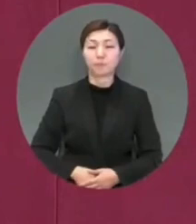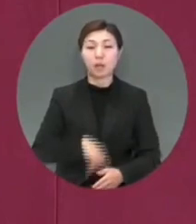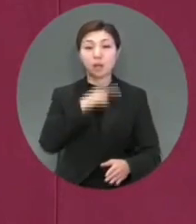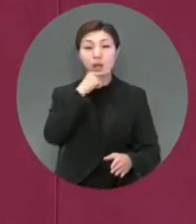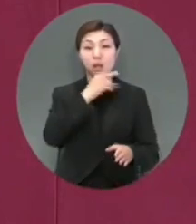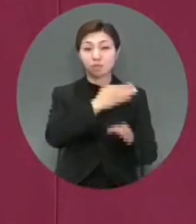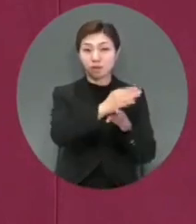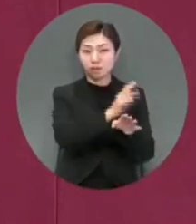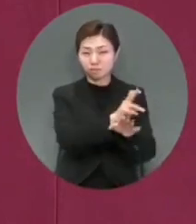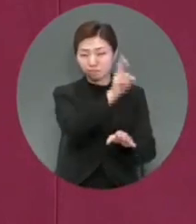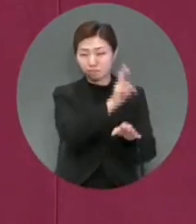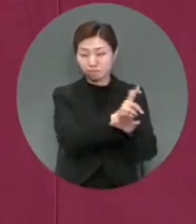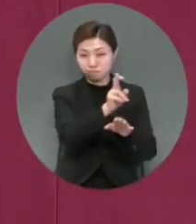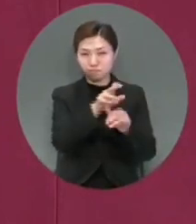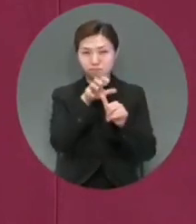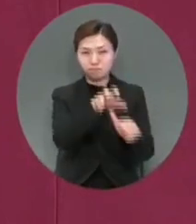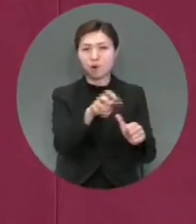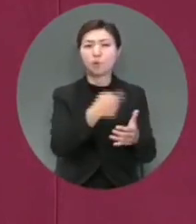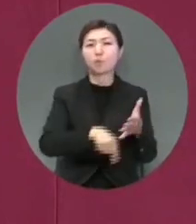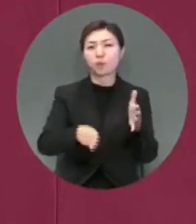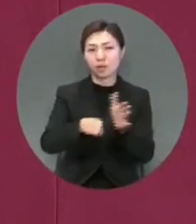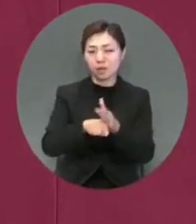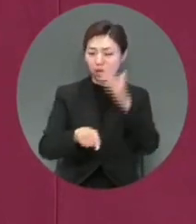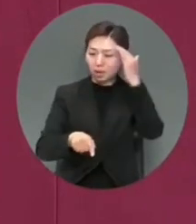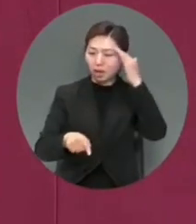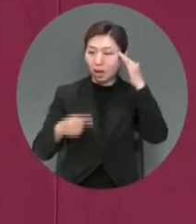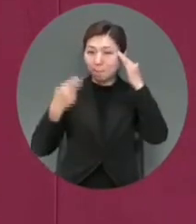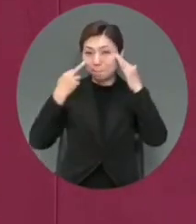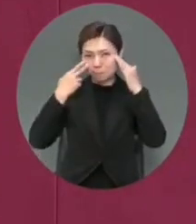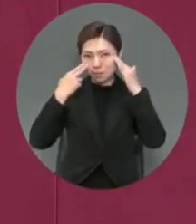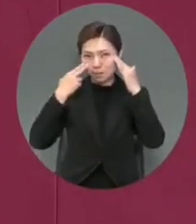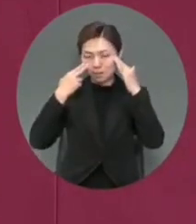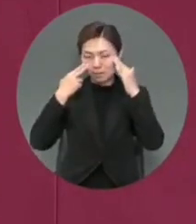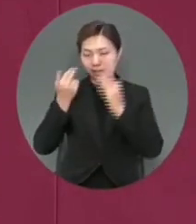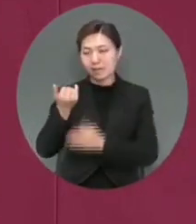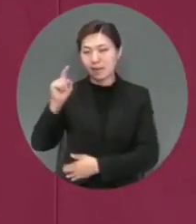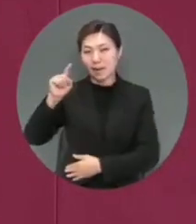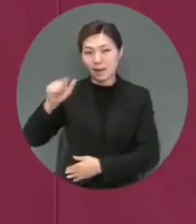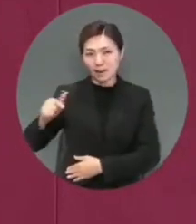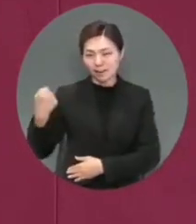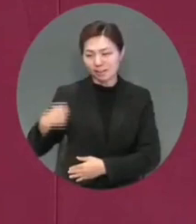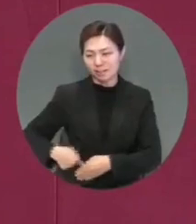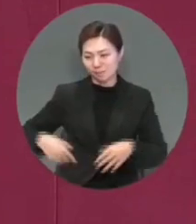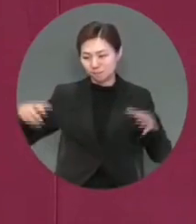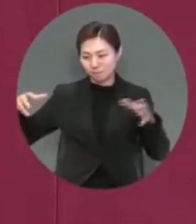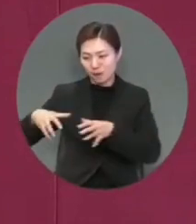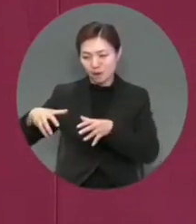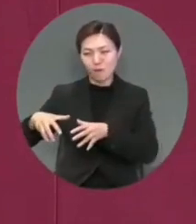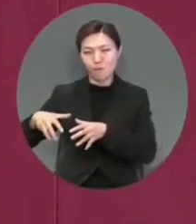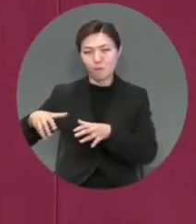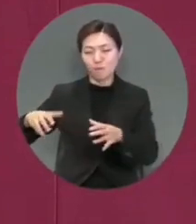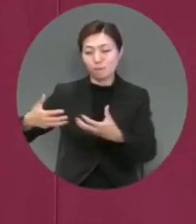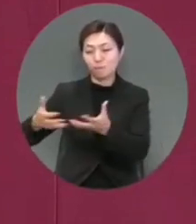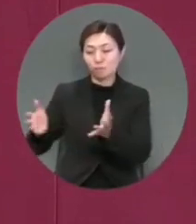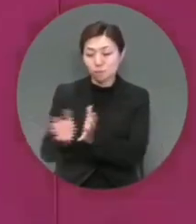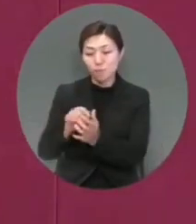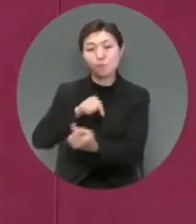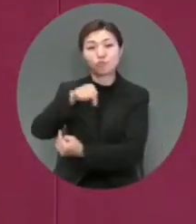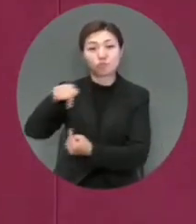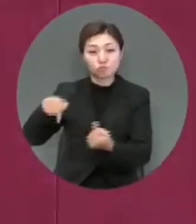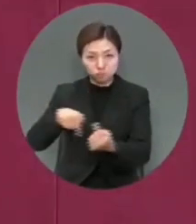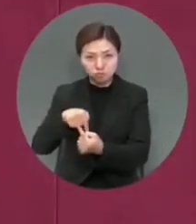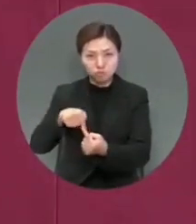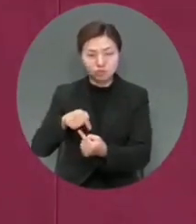억지력을 강화하고 있습니다. 한미 핵협의그룹을 가동하여 동맹의 확장 억제력